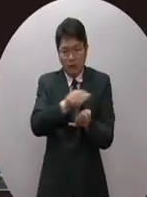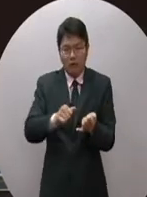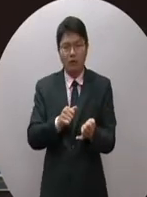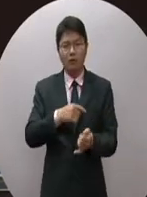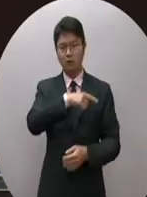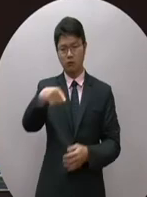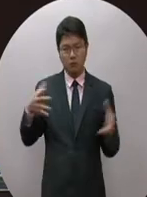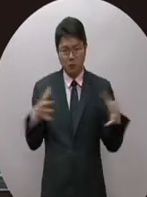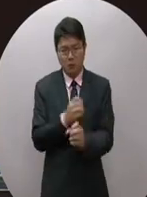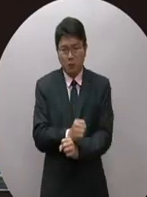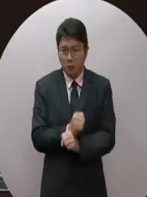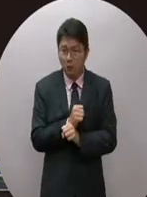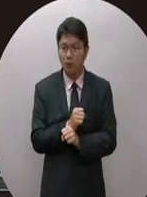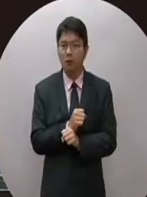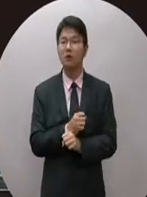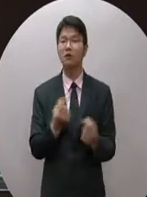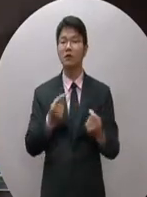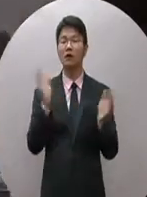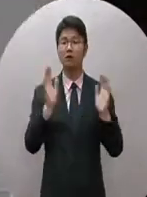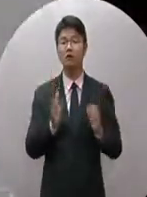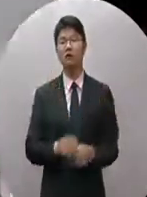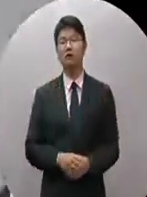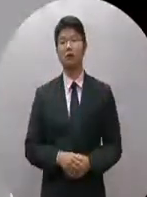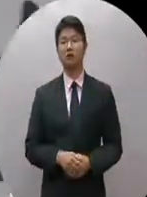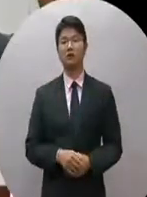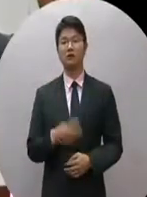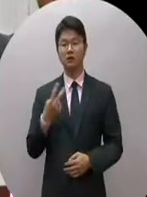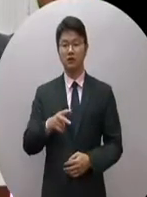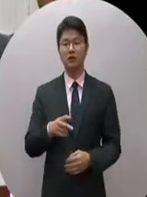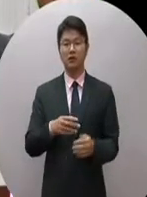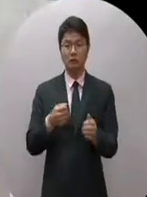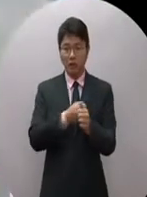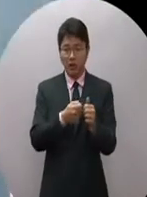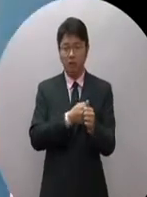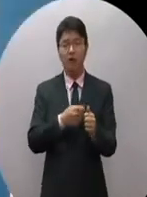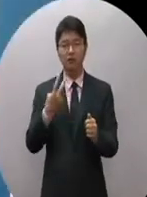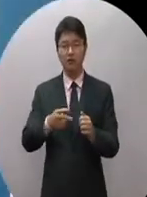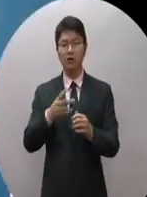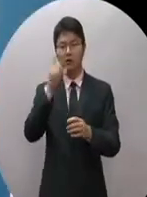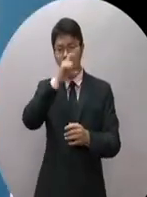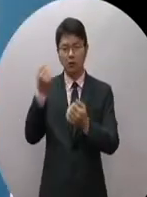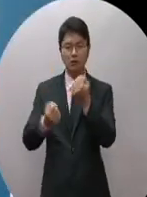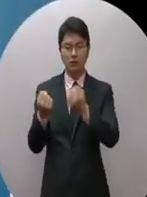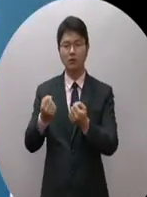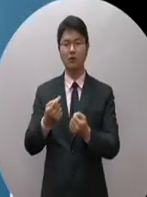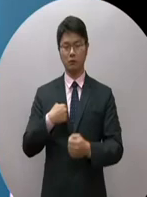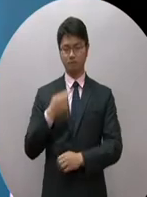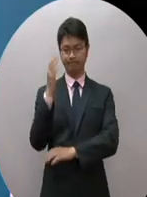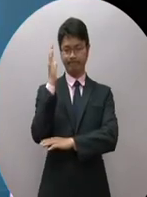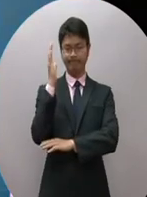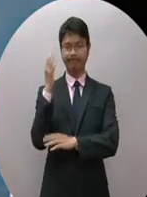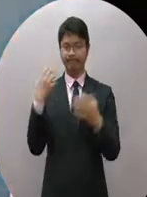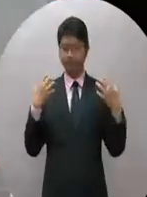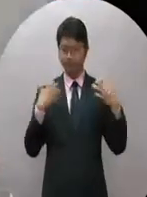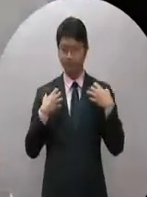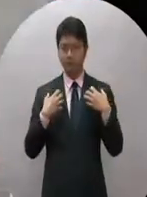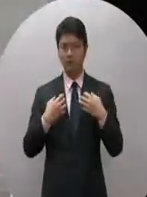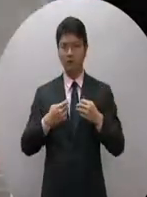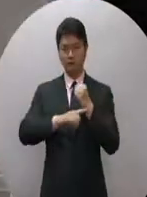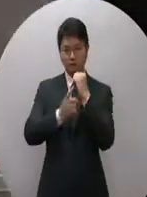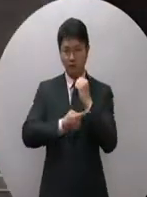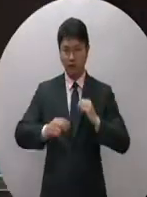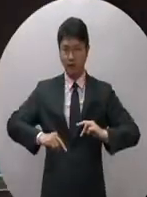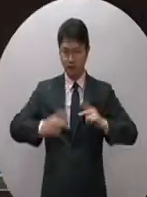注意。大家注意的额内酒驾事件，政府一定竭尽所能修法跟严